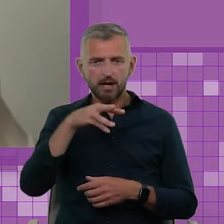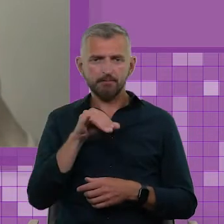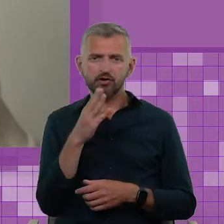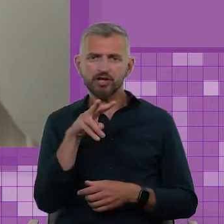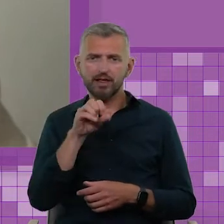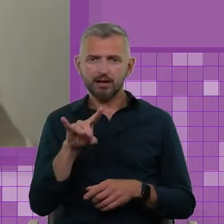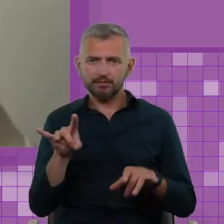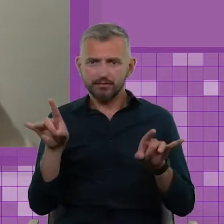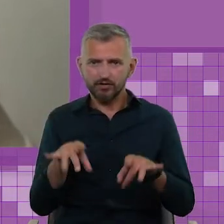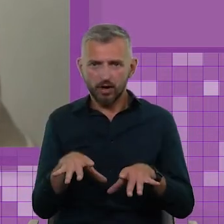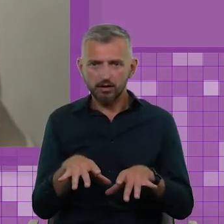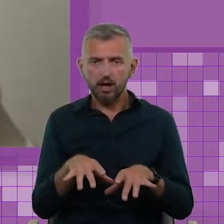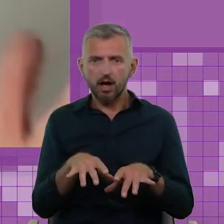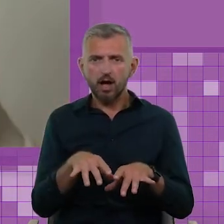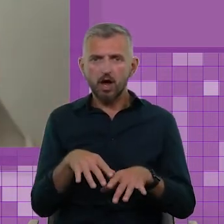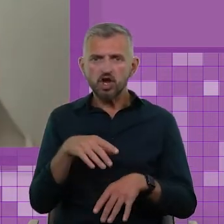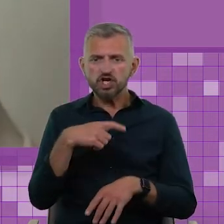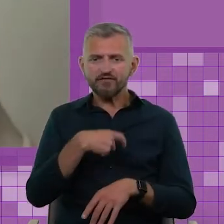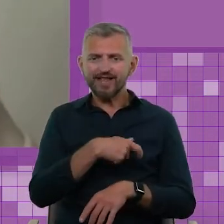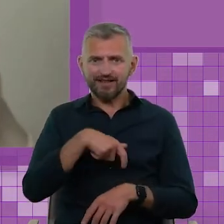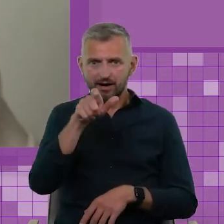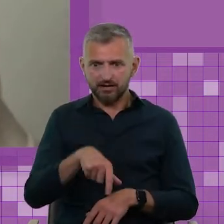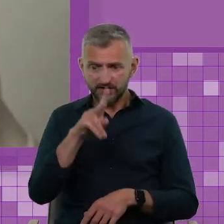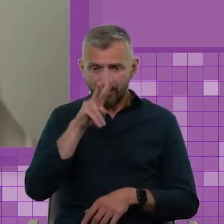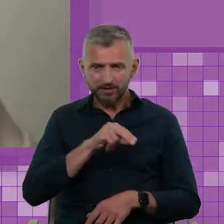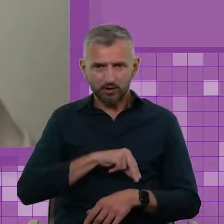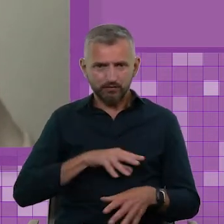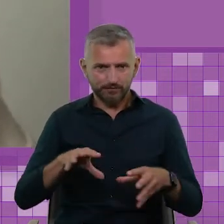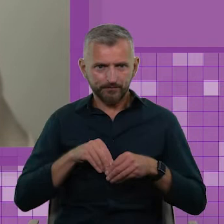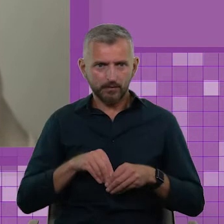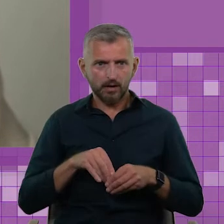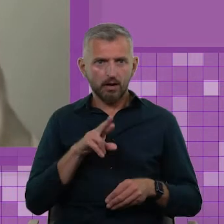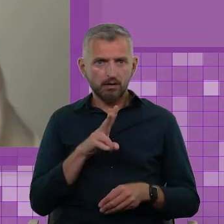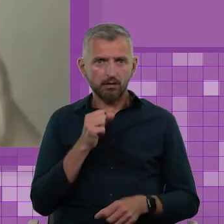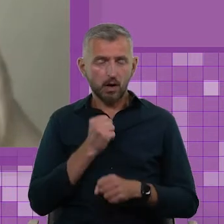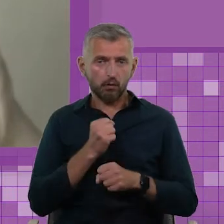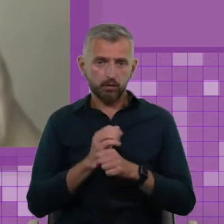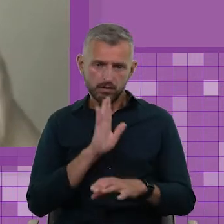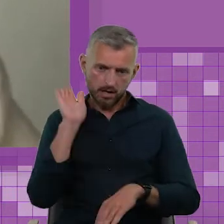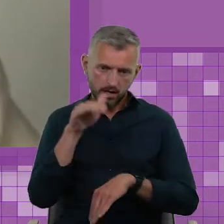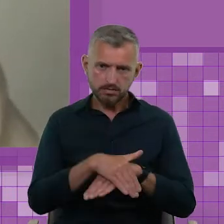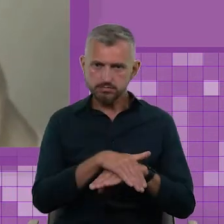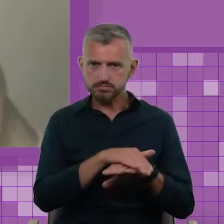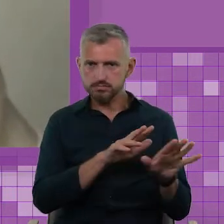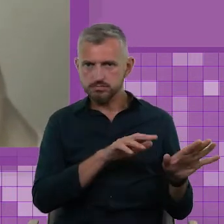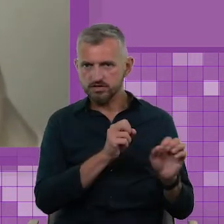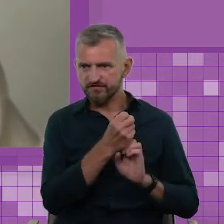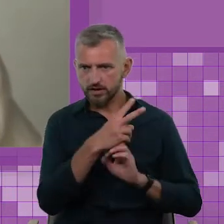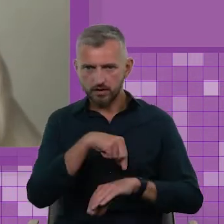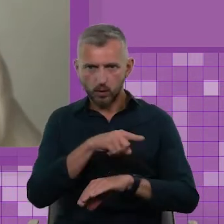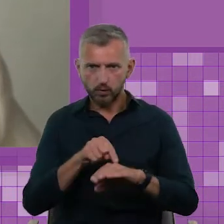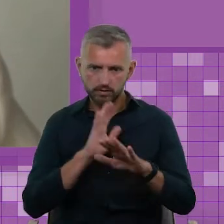який пропрацював 2 місяці з нами. Просто як на роботі з 9 до 9 вечора він допомагав нам вантажити